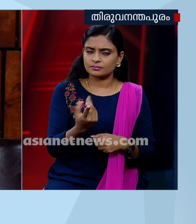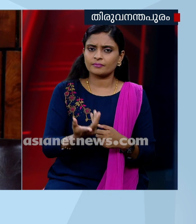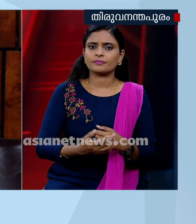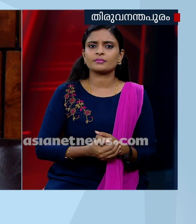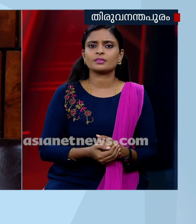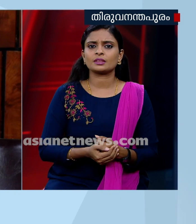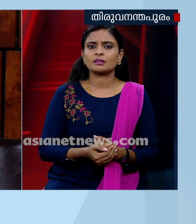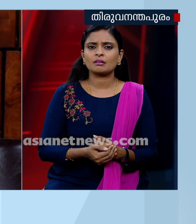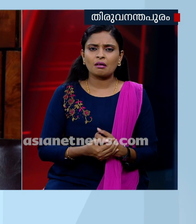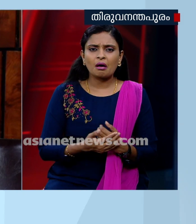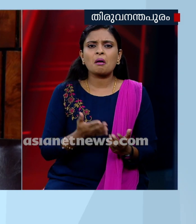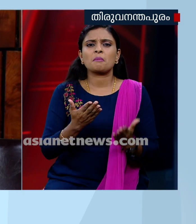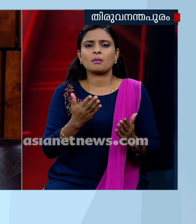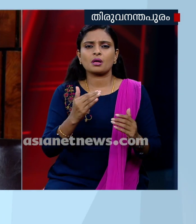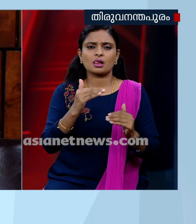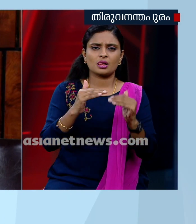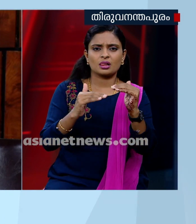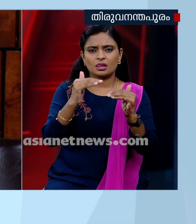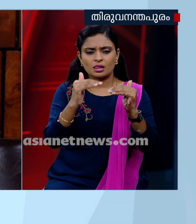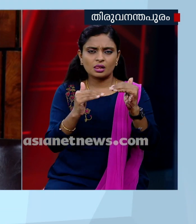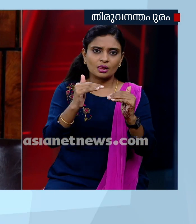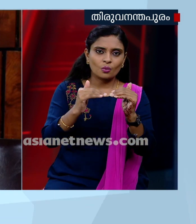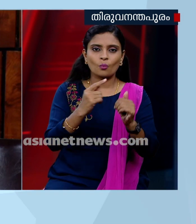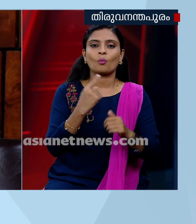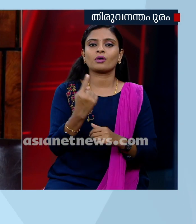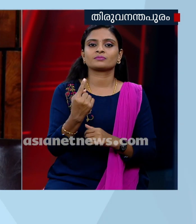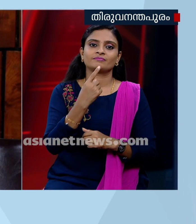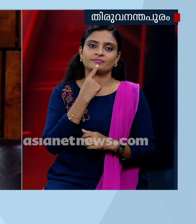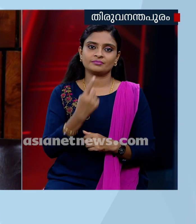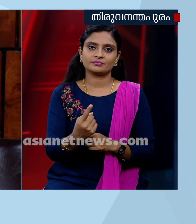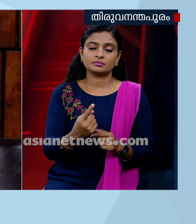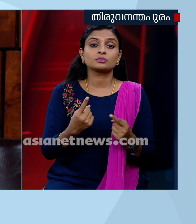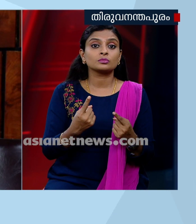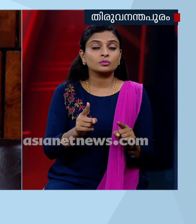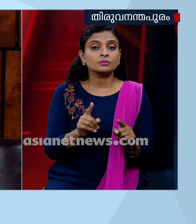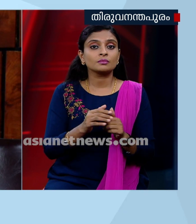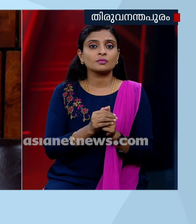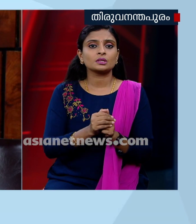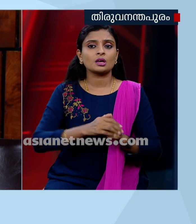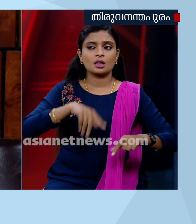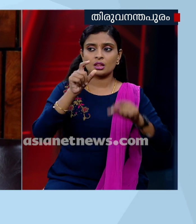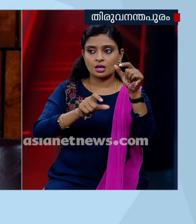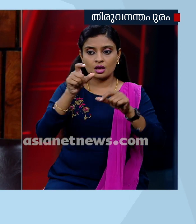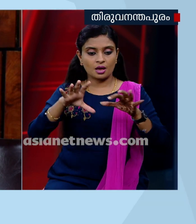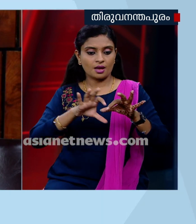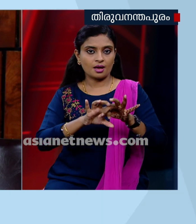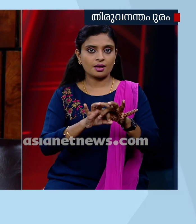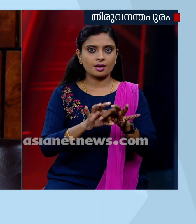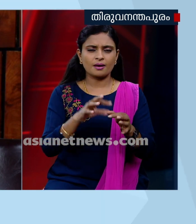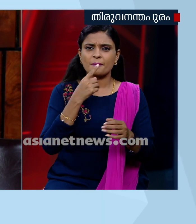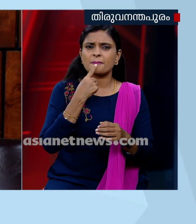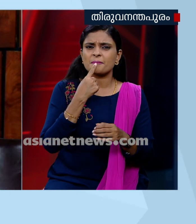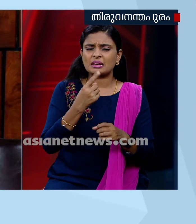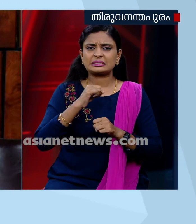ഒരു മിതത്വം പാലിച്ചേ പറയാറുള്ളൂ. അപ്പം അതുകൊണ്ട് തന്നെ കക്ഷി രാഷ്ട്രീയം പറയാൻ ബുദ്ധിമുട്ടുണ്ടായ സമയത്ത്,